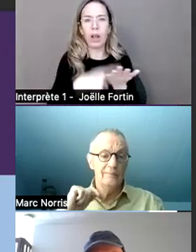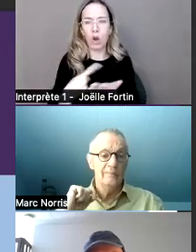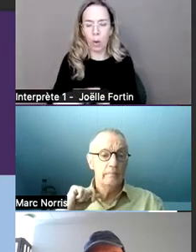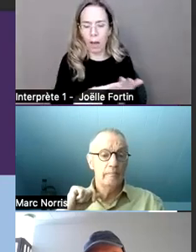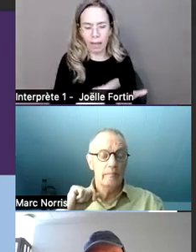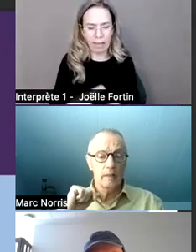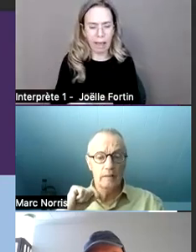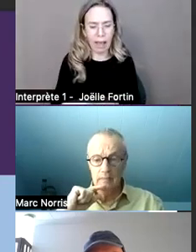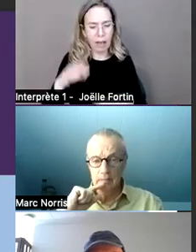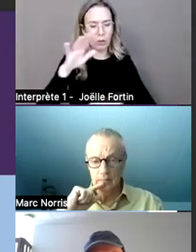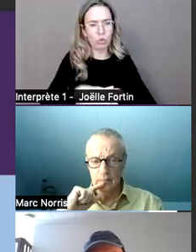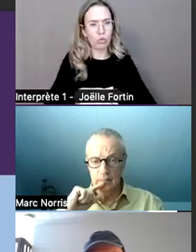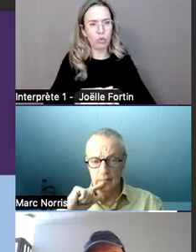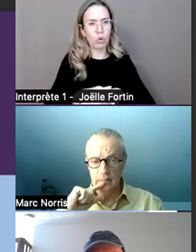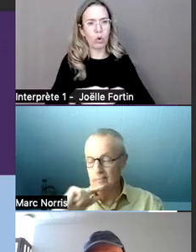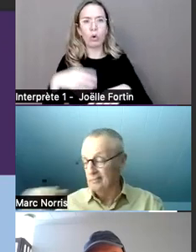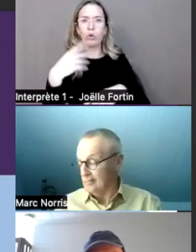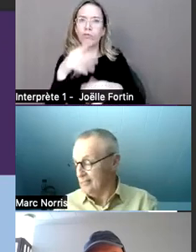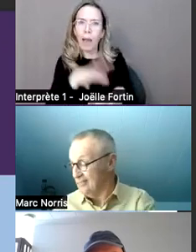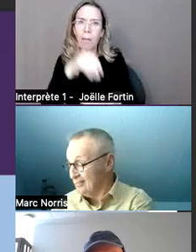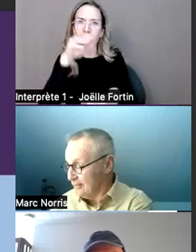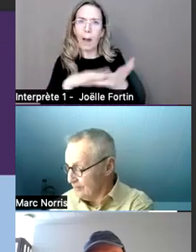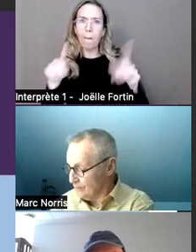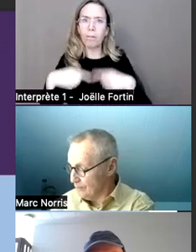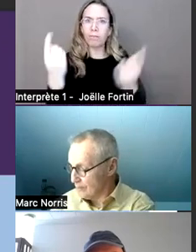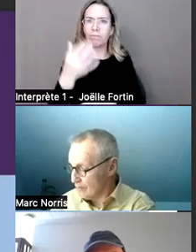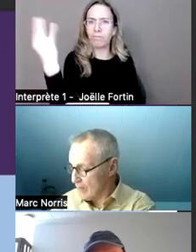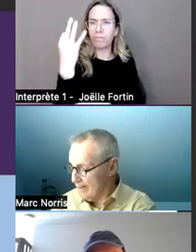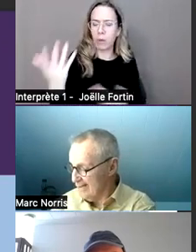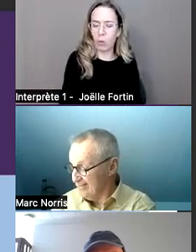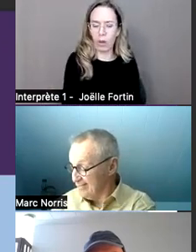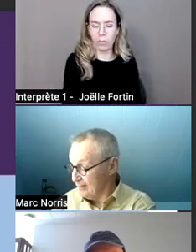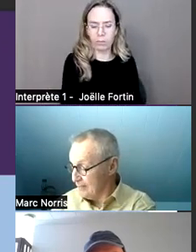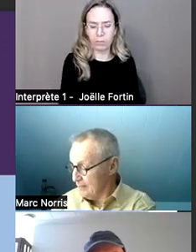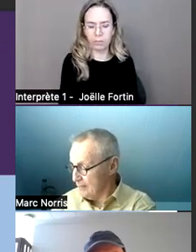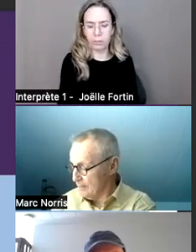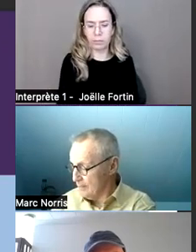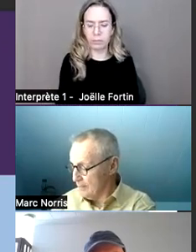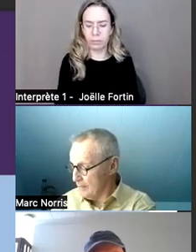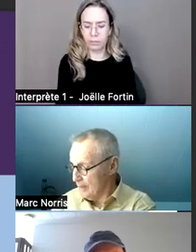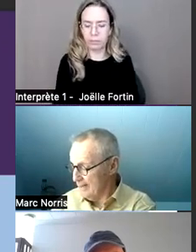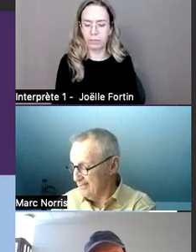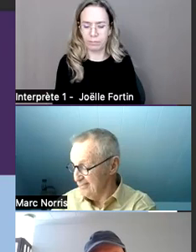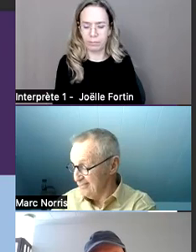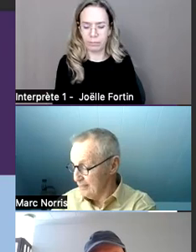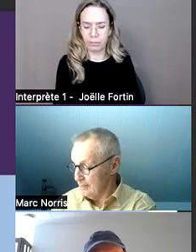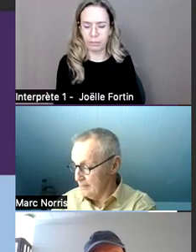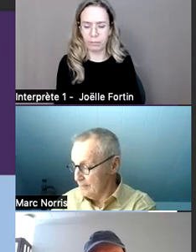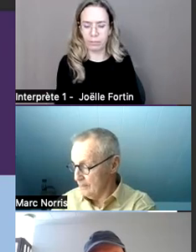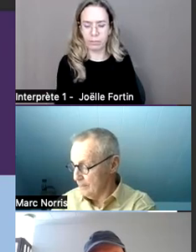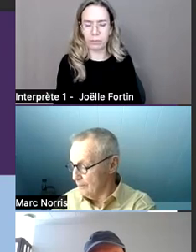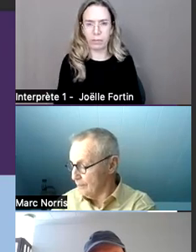et sur les connaissances que vous avez acquises durant la session et des suggestions pour les sujets